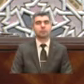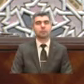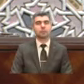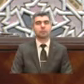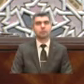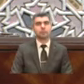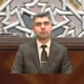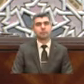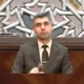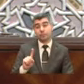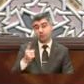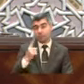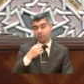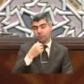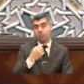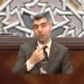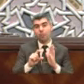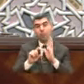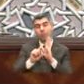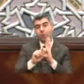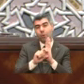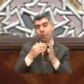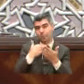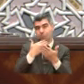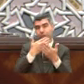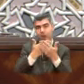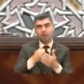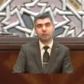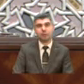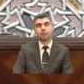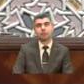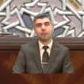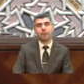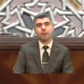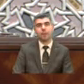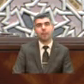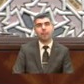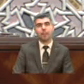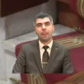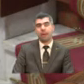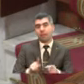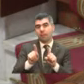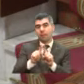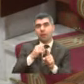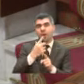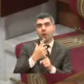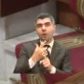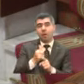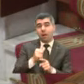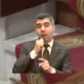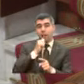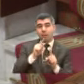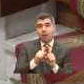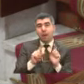اولا هذا الموضوع ديال، شكرا بعد السيد النائب لان عطاني امكانيه نجاوب. اولا هذه المساله ديال الامن المائي هو موضوع